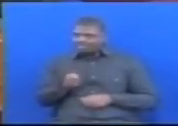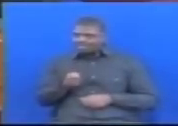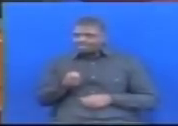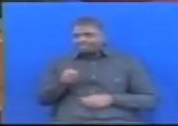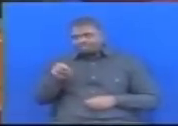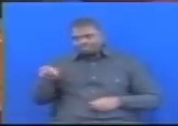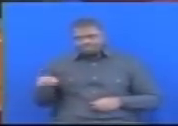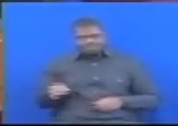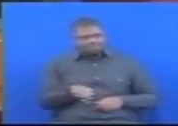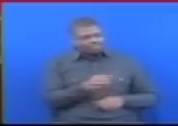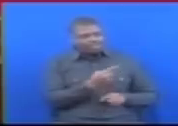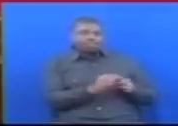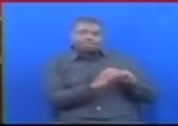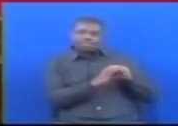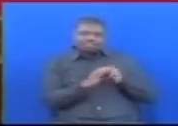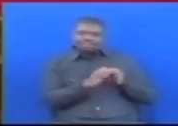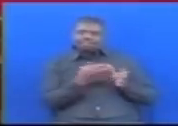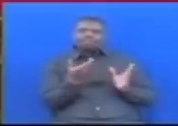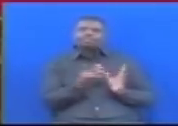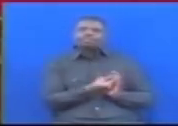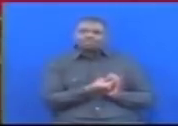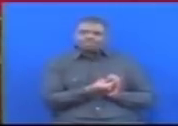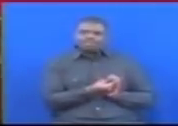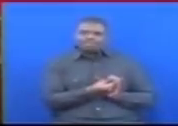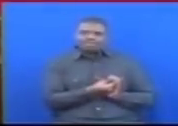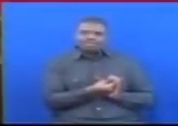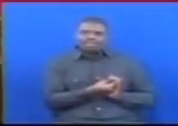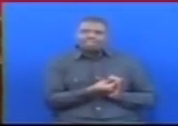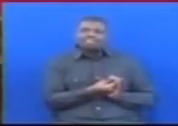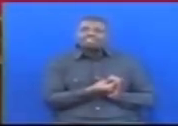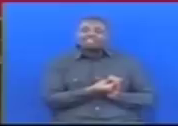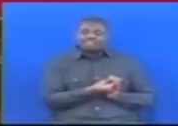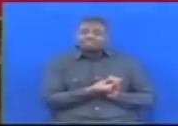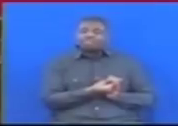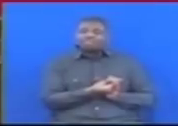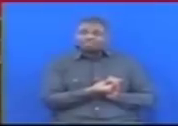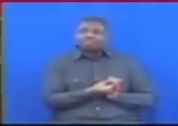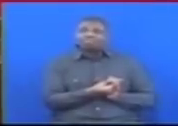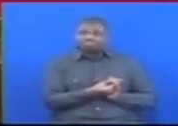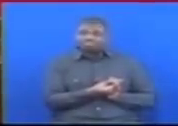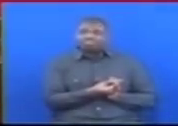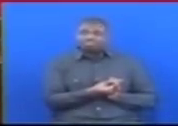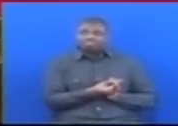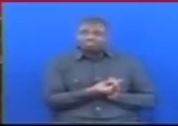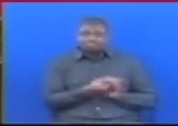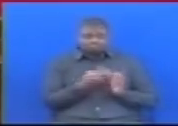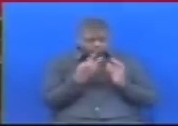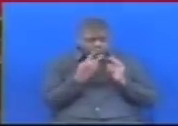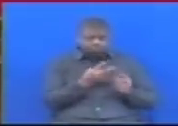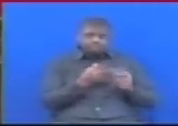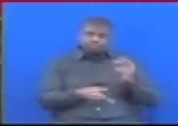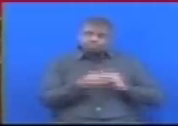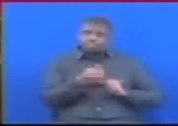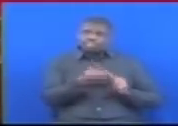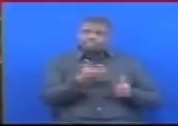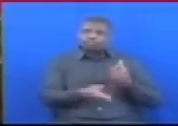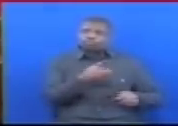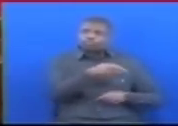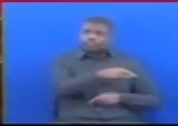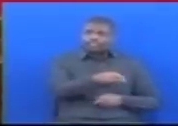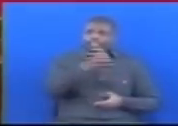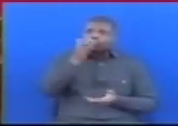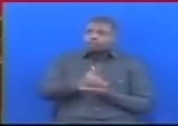ili tuende tukashirikiane kwa pamoja kukabiliana na changamoto ambazo amezungumza. Hata hivyo, nataka nimhakikishie